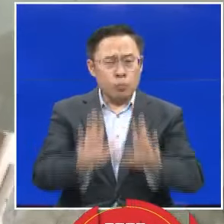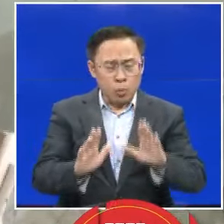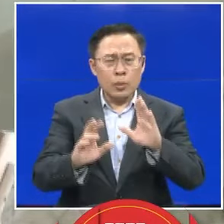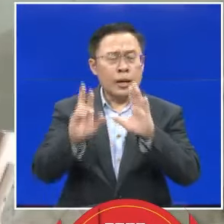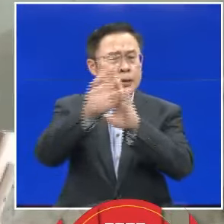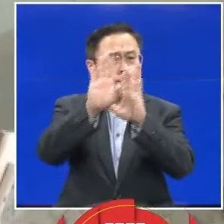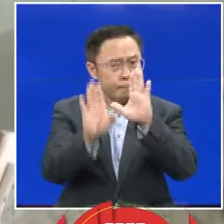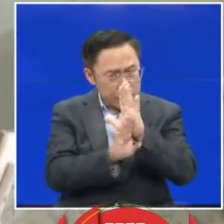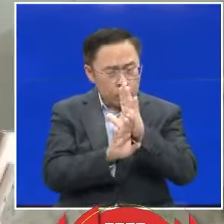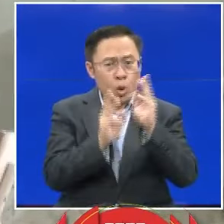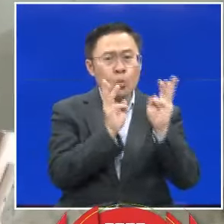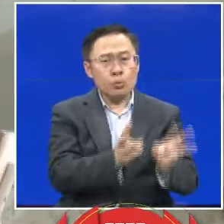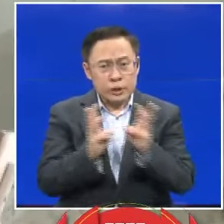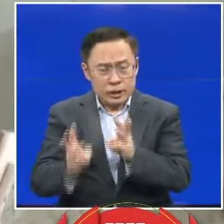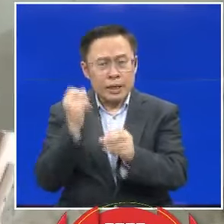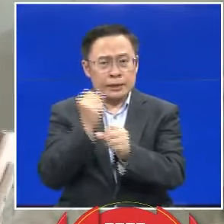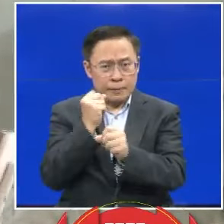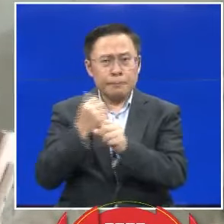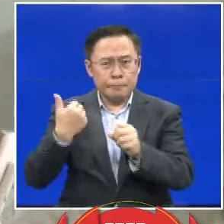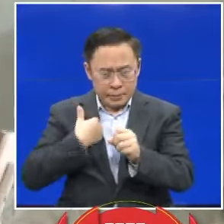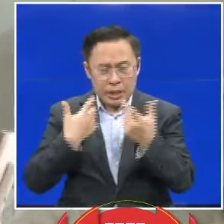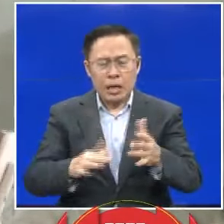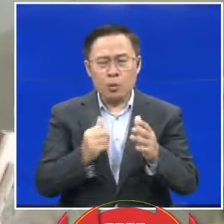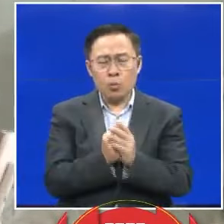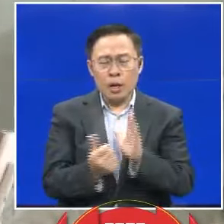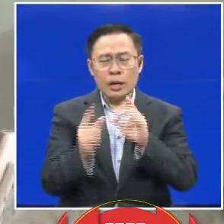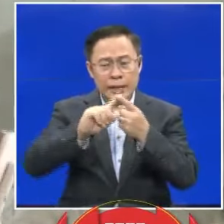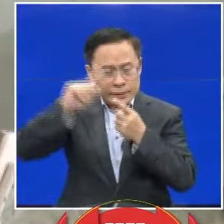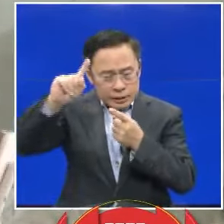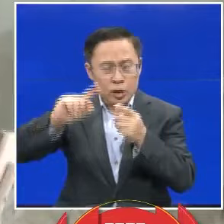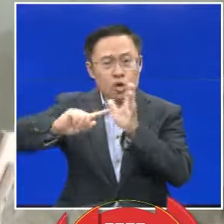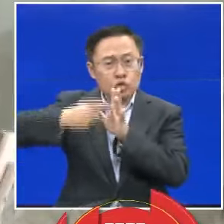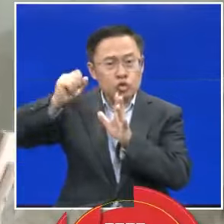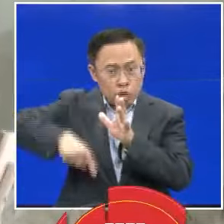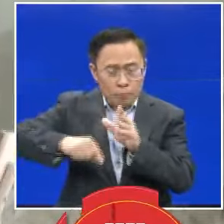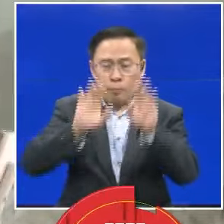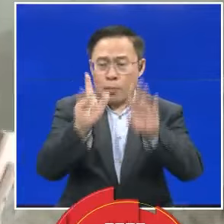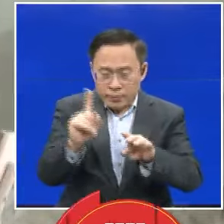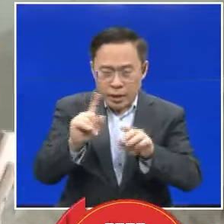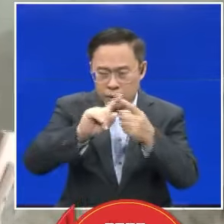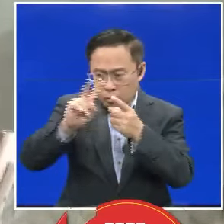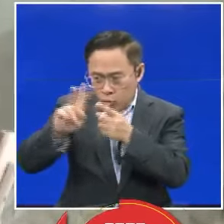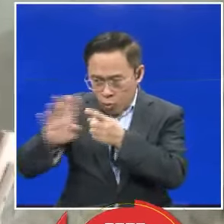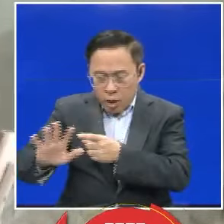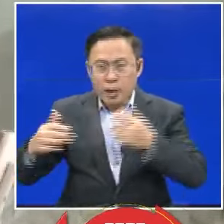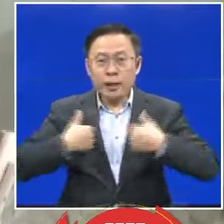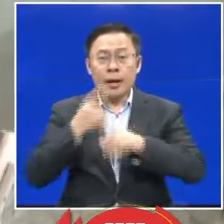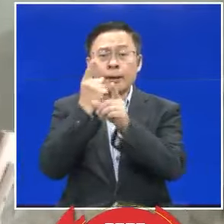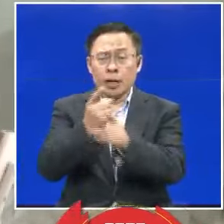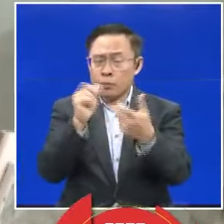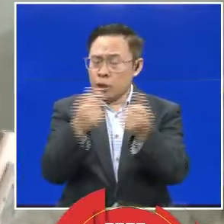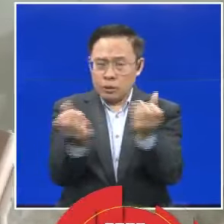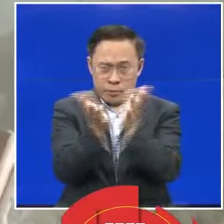ล้วว่าการบรรจุแบบไหนหลักการความปลอดภัยเป็นยังไงบ้างทีนี้เรื่องนี้เขาบอกว่ากรรมาธิการทหารน่าจะมีการเรียกกองทัพเรือเข้าชี้แจง